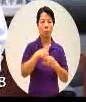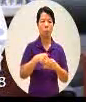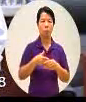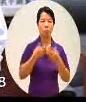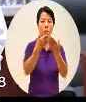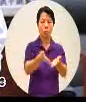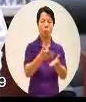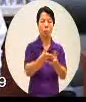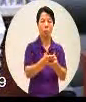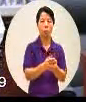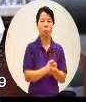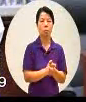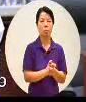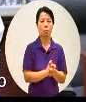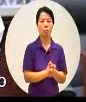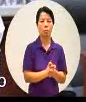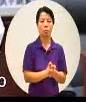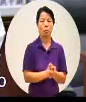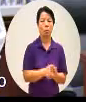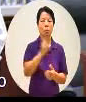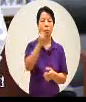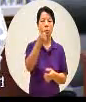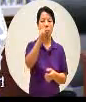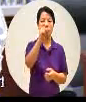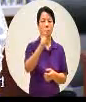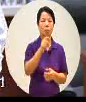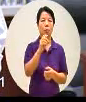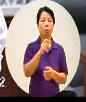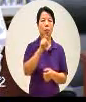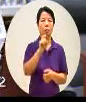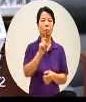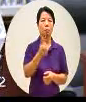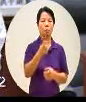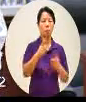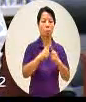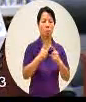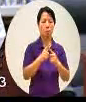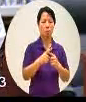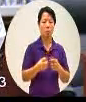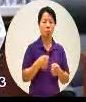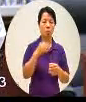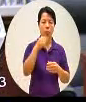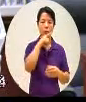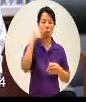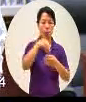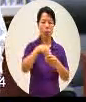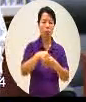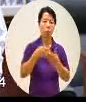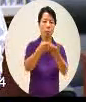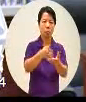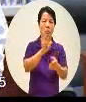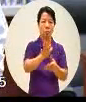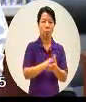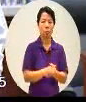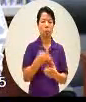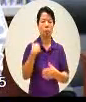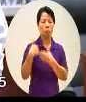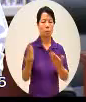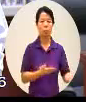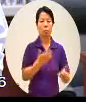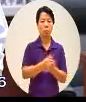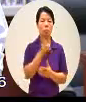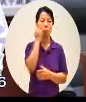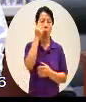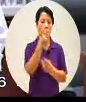一个第几万个啊？ 第十万人， 搁包一个红给因，人市政府搞准备。你们这个叫欢迎观光客哦、